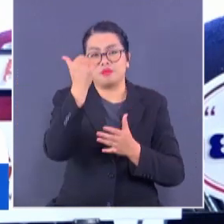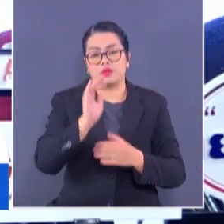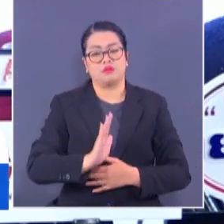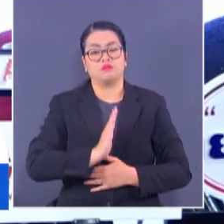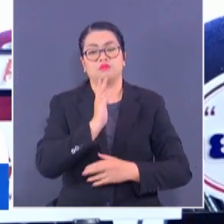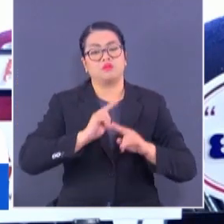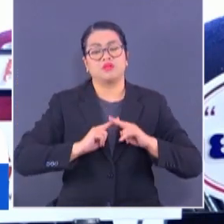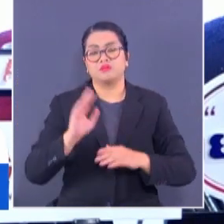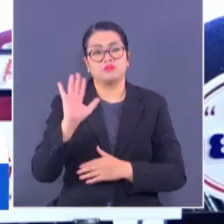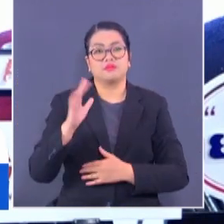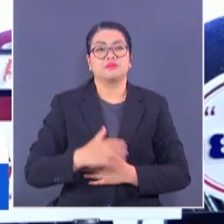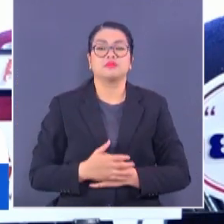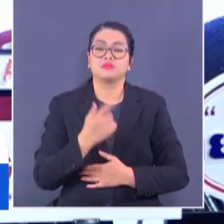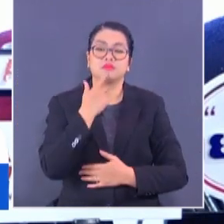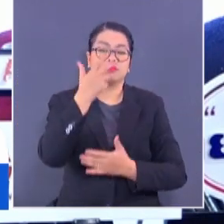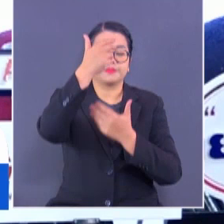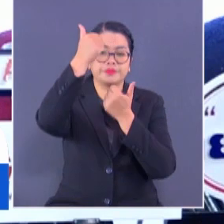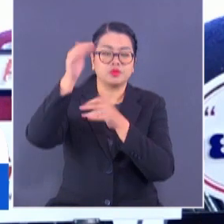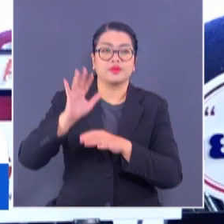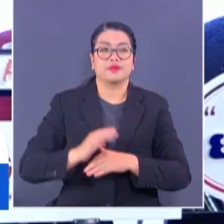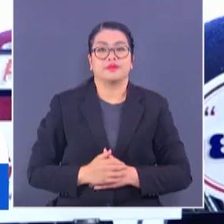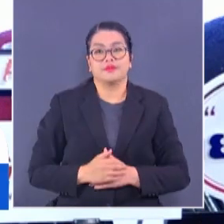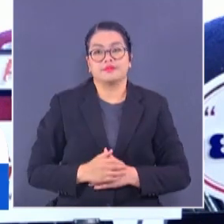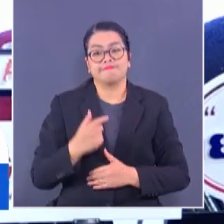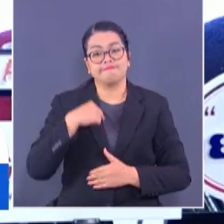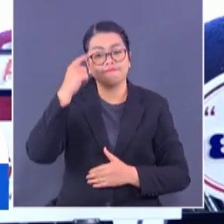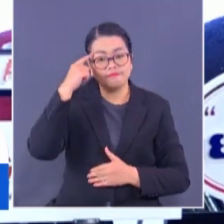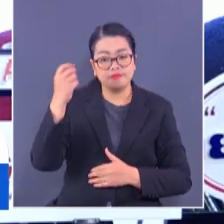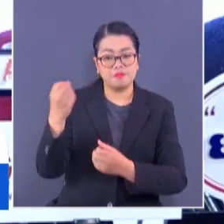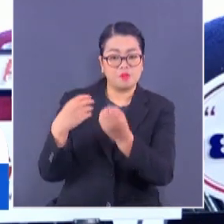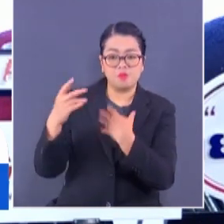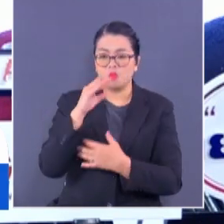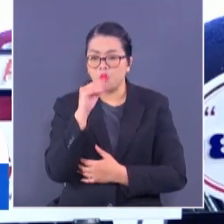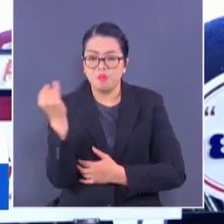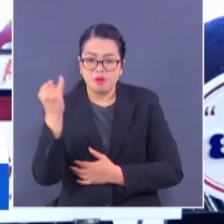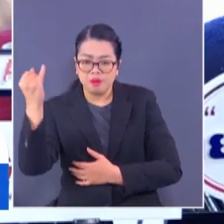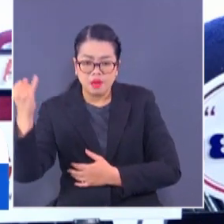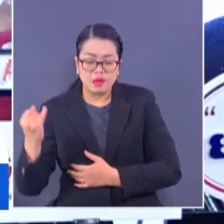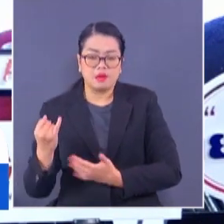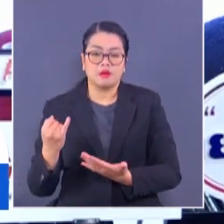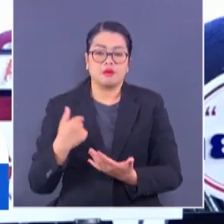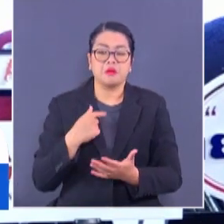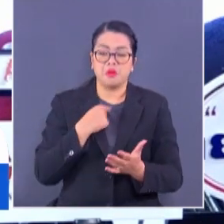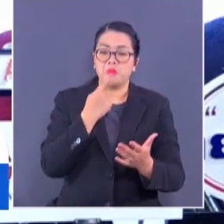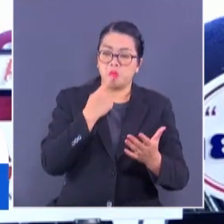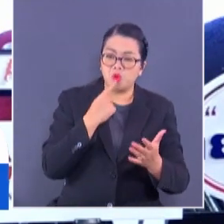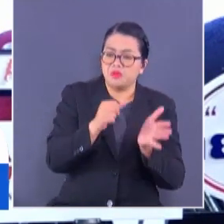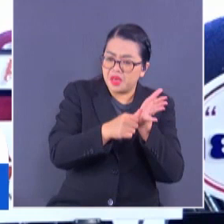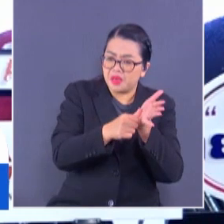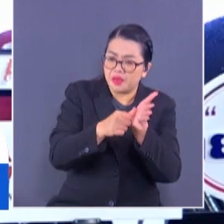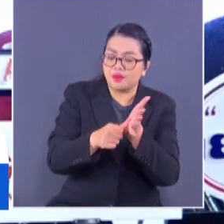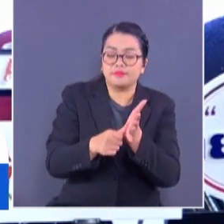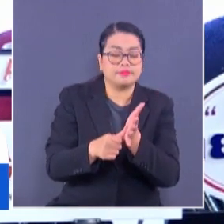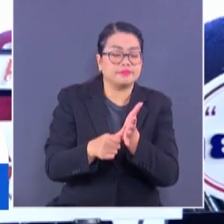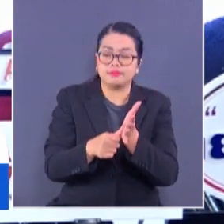ให้เกียรติตัวเองอะไม่อยากที่จำเป็นที่จะต้องให้ค่ากับอะไรที่มันแบบอย่างนี้เราไม่รู้ว่ามันจะเกิดขึ้นอีกกี่รอบกี่รอบโชคดีมาก